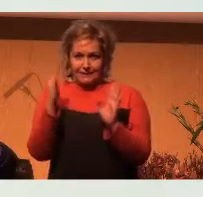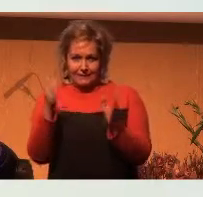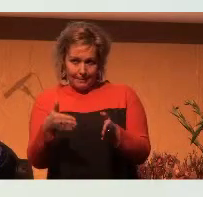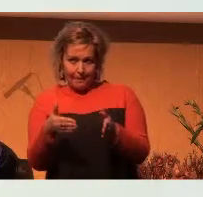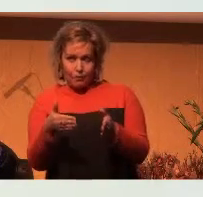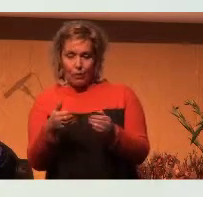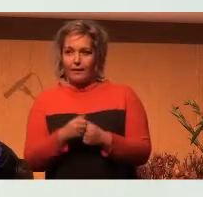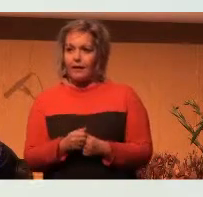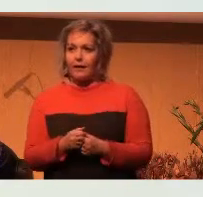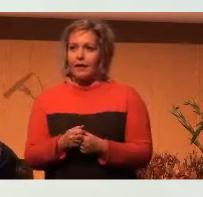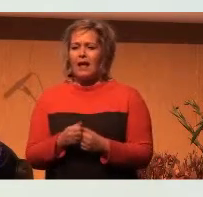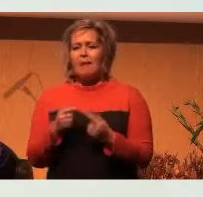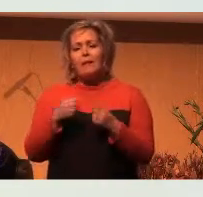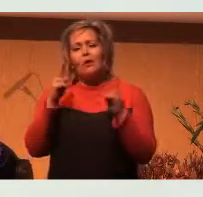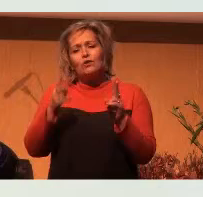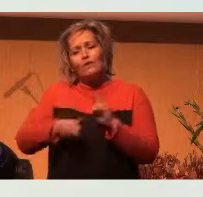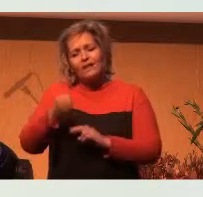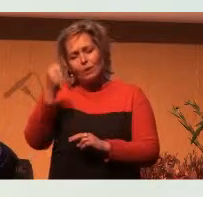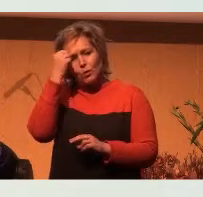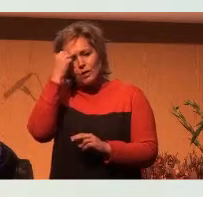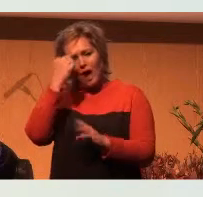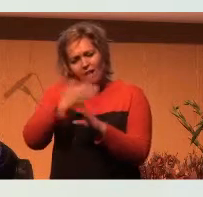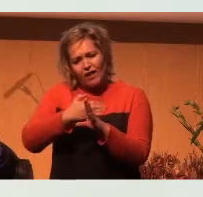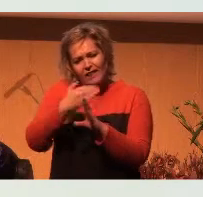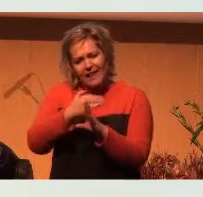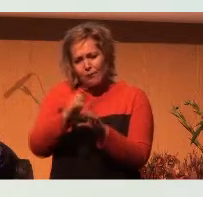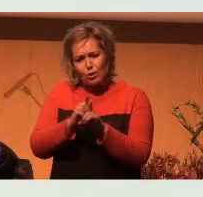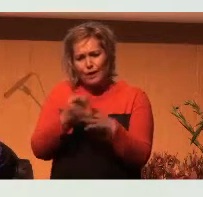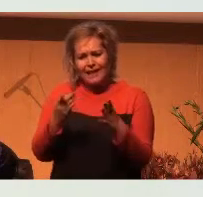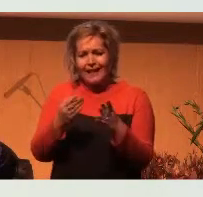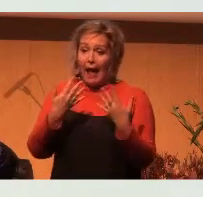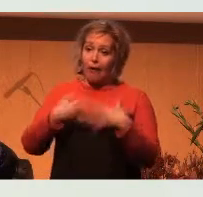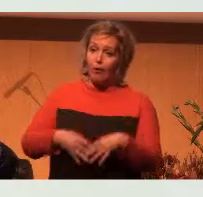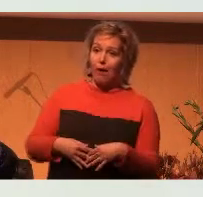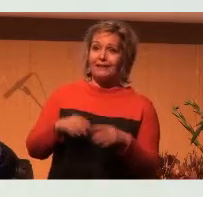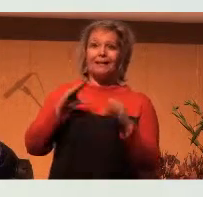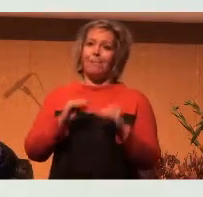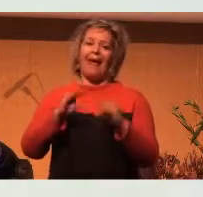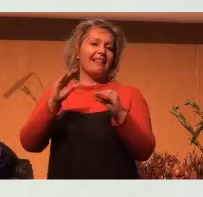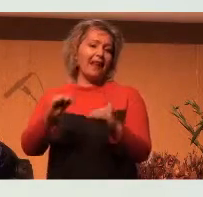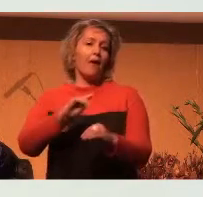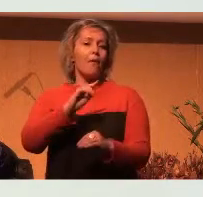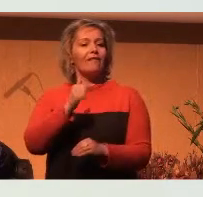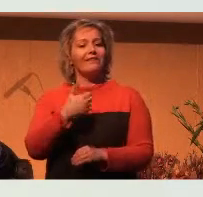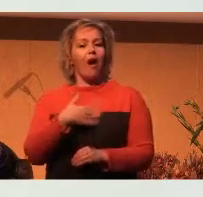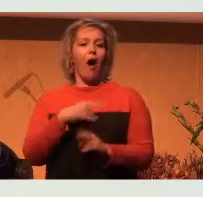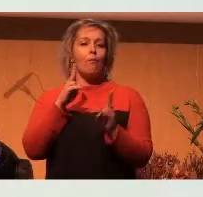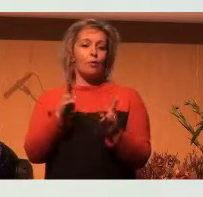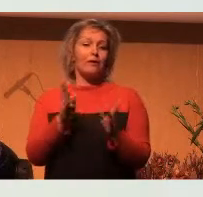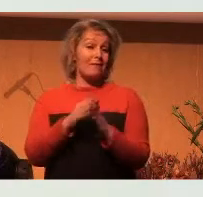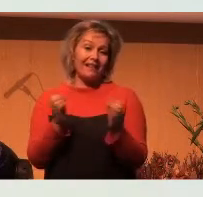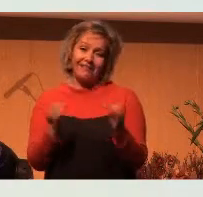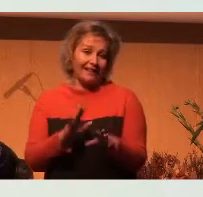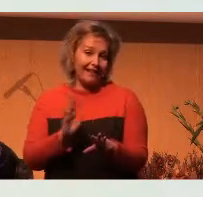kvalitetsdimensjoner. Men det også viktig å huske at kvaliteten blir ikke automatisk bedre, bare fordi vi har